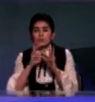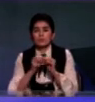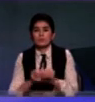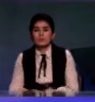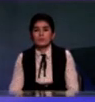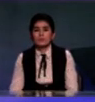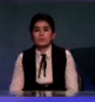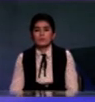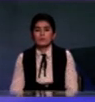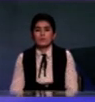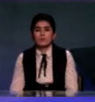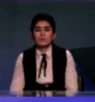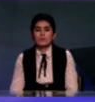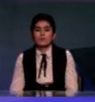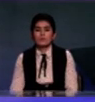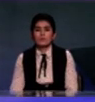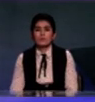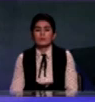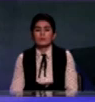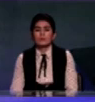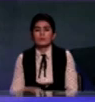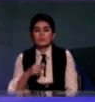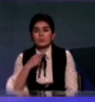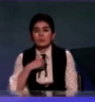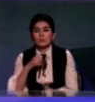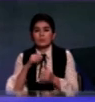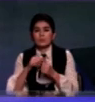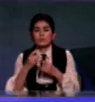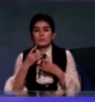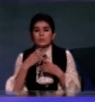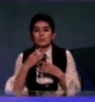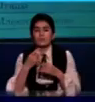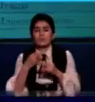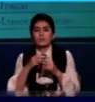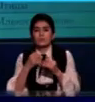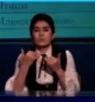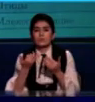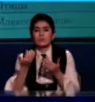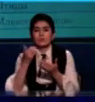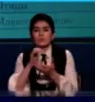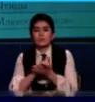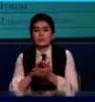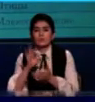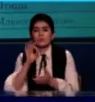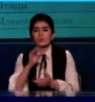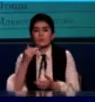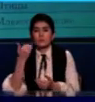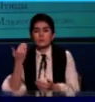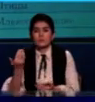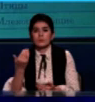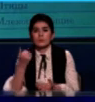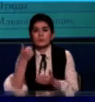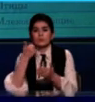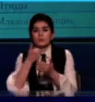птицы и млекопитающие. Характерные особенности нервной системы. Сегодня мы с вами познакомились